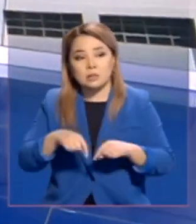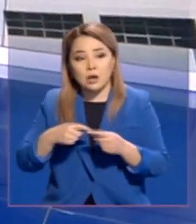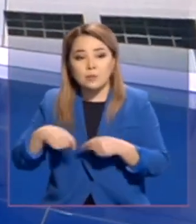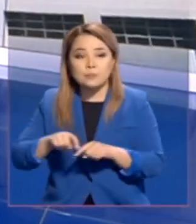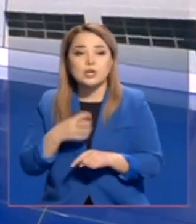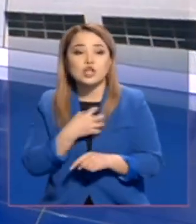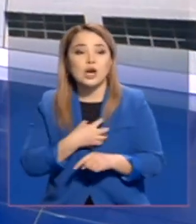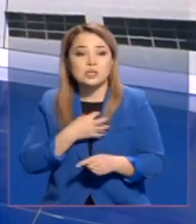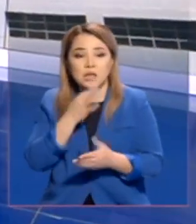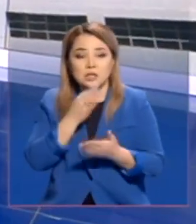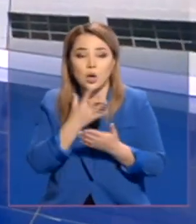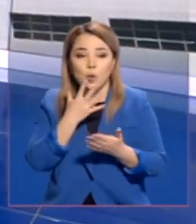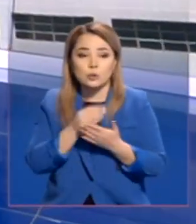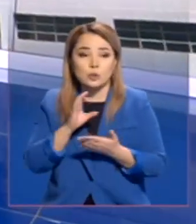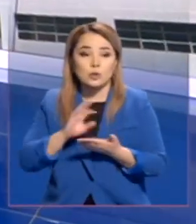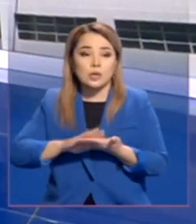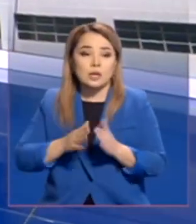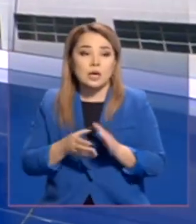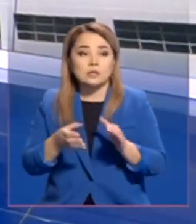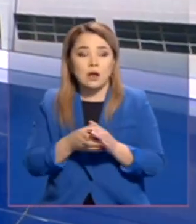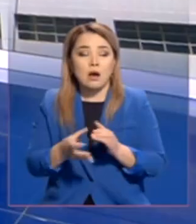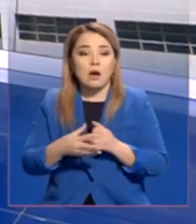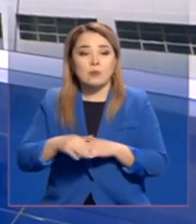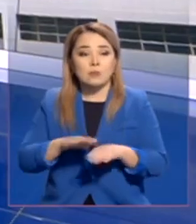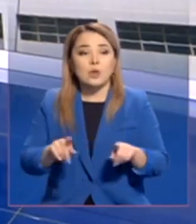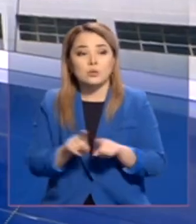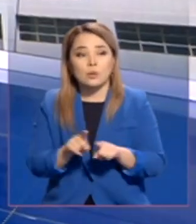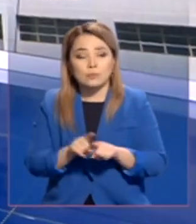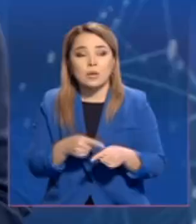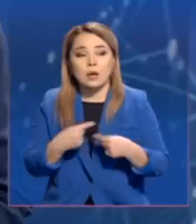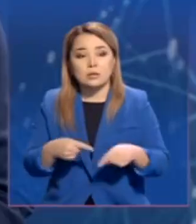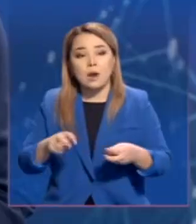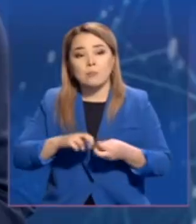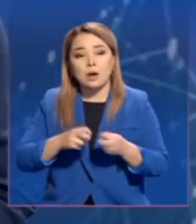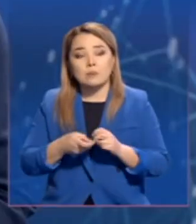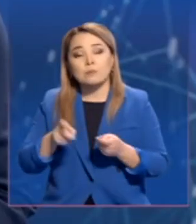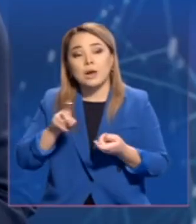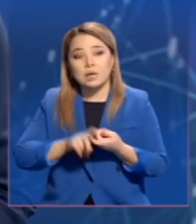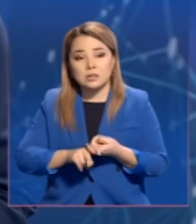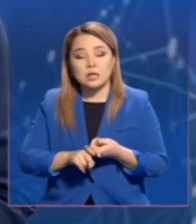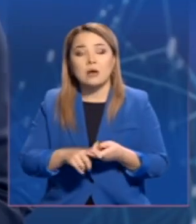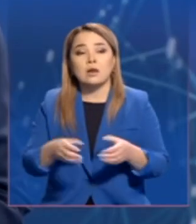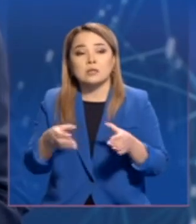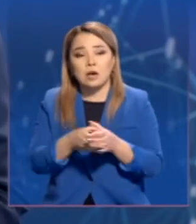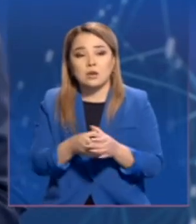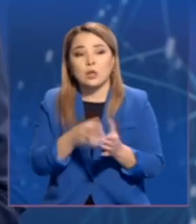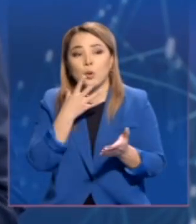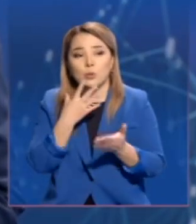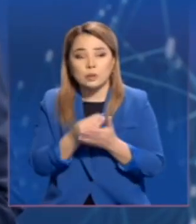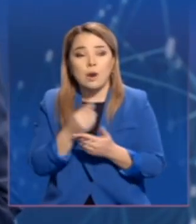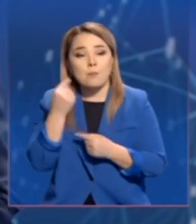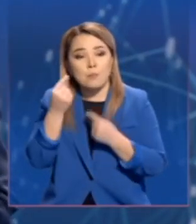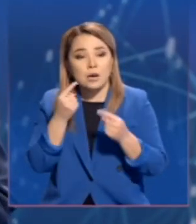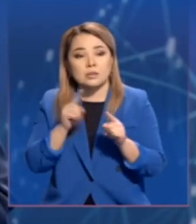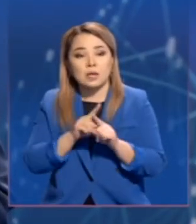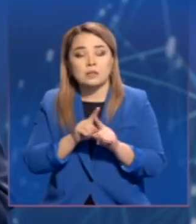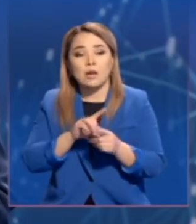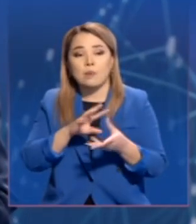өзінің қажетті, өзінің әлеуметіне байланысты, аймағына байланысты, немесе әртүрлі проблемасына байланысты салалық әртүрлі